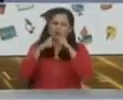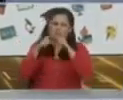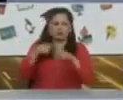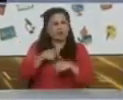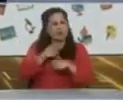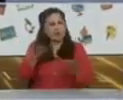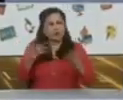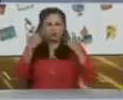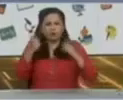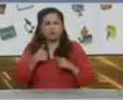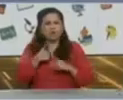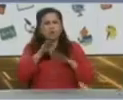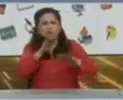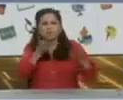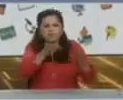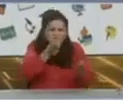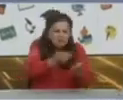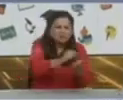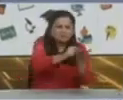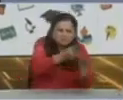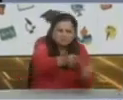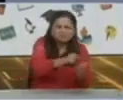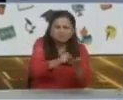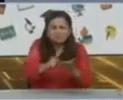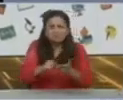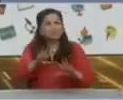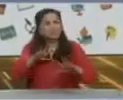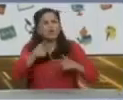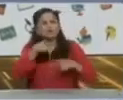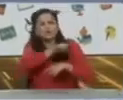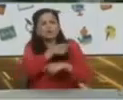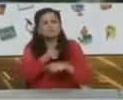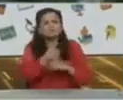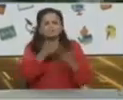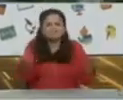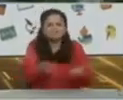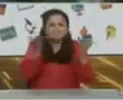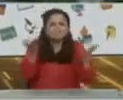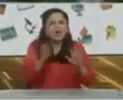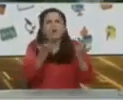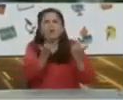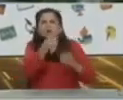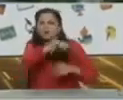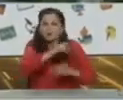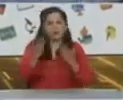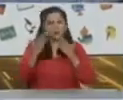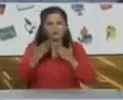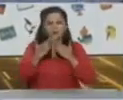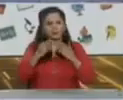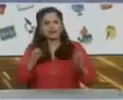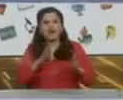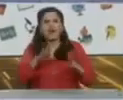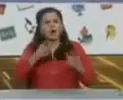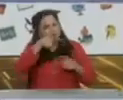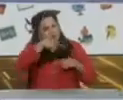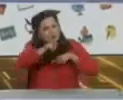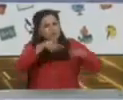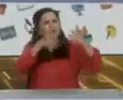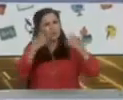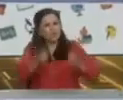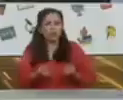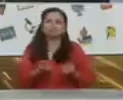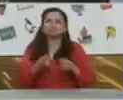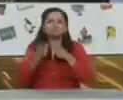लिए बच्चों के पीछे भागना पड़ता है, तो हम कैसे उन्हें सेल्फ मोटिवेटेड बना सकते हैं ताकि वे अपनी चीजें खुद करें?